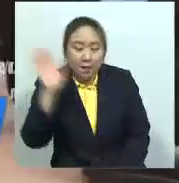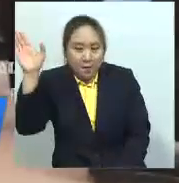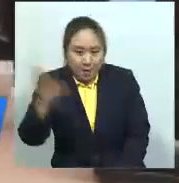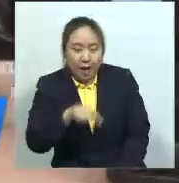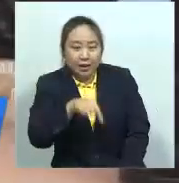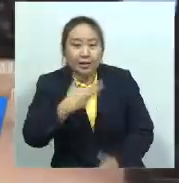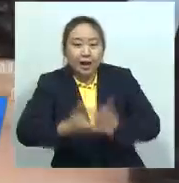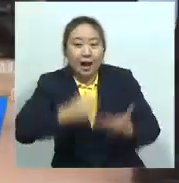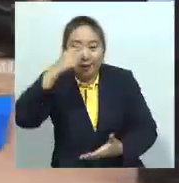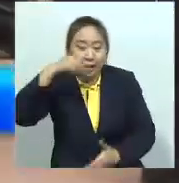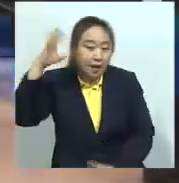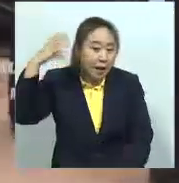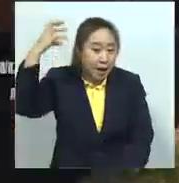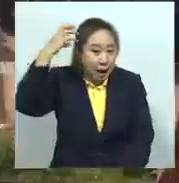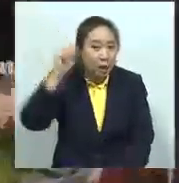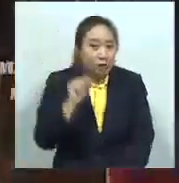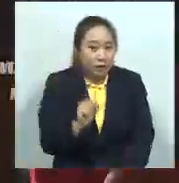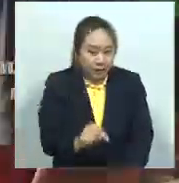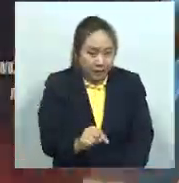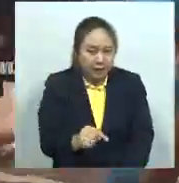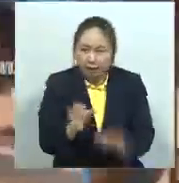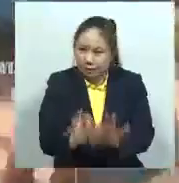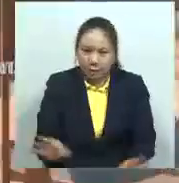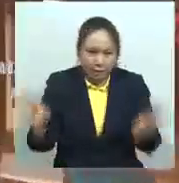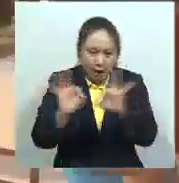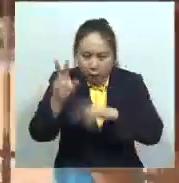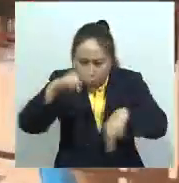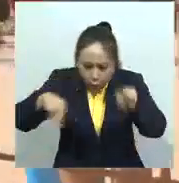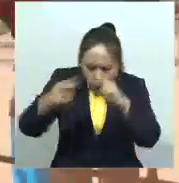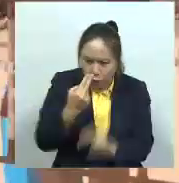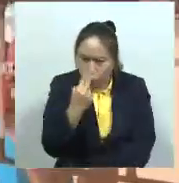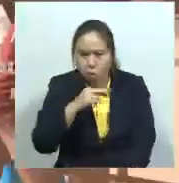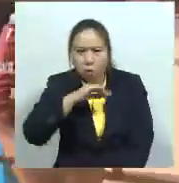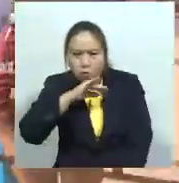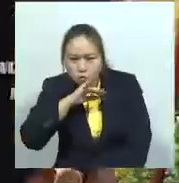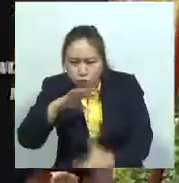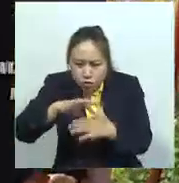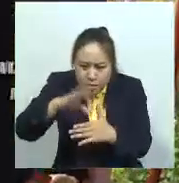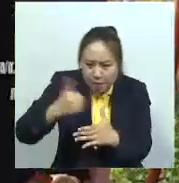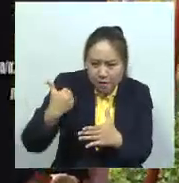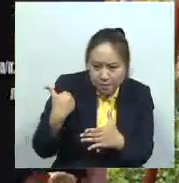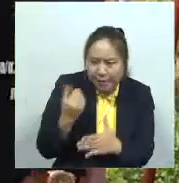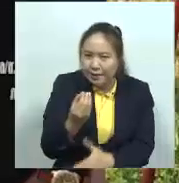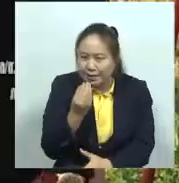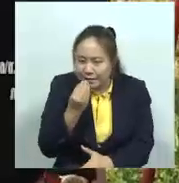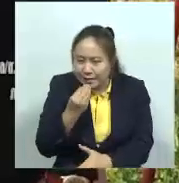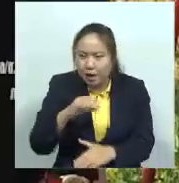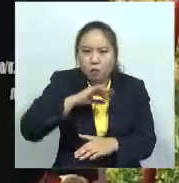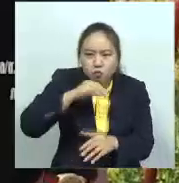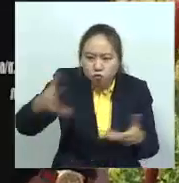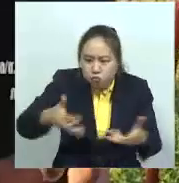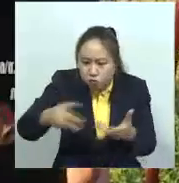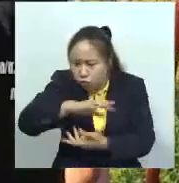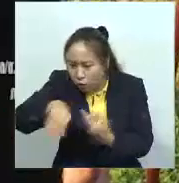นัดจุดผ่อนปรนไทยบ้านแปลงจานเน้นในเรื่องของการตรวจหาเนื้อสุกรเนื้อหมูแล้วก็อาหารที่มีส่วนผสมของเนื้อสุก